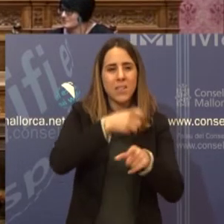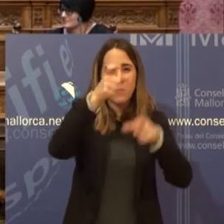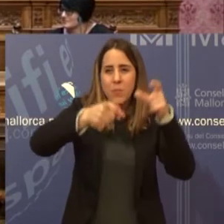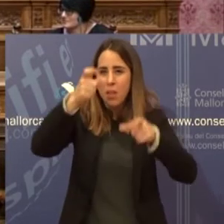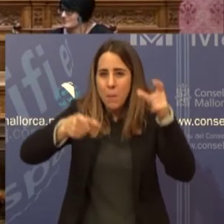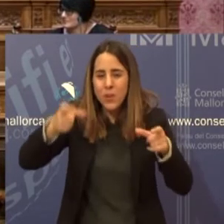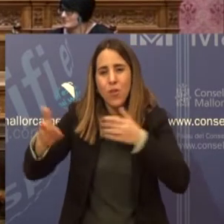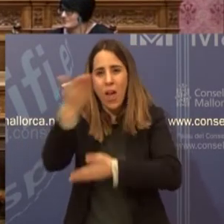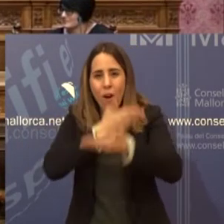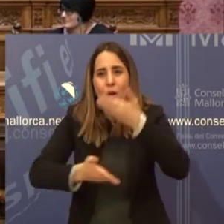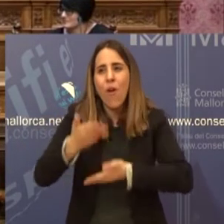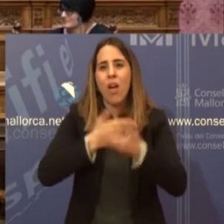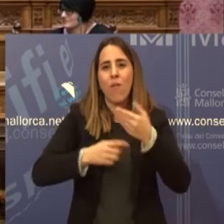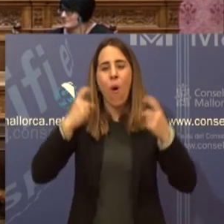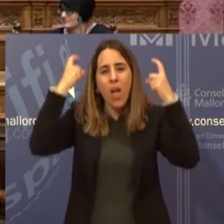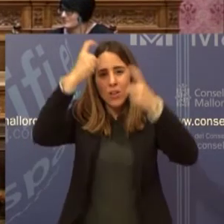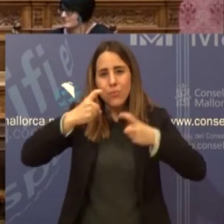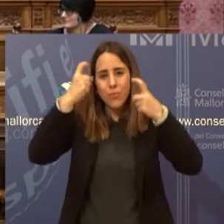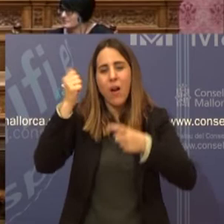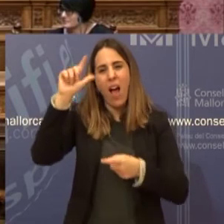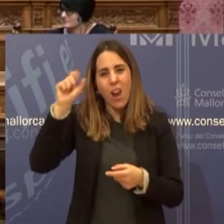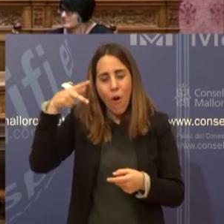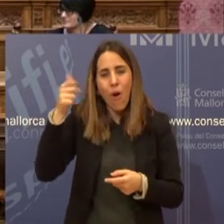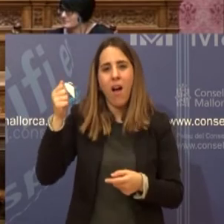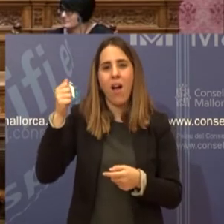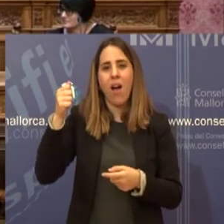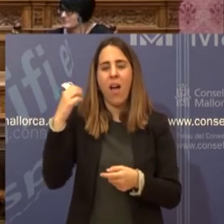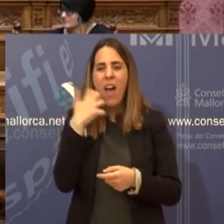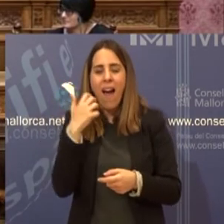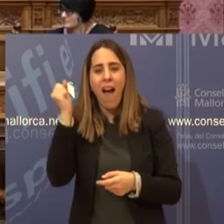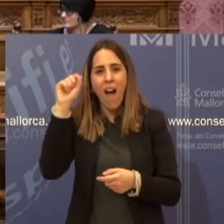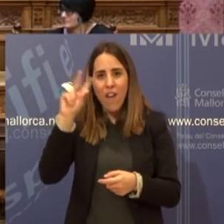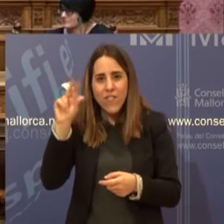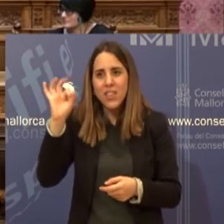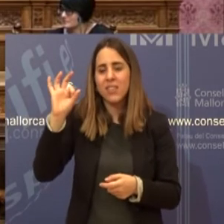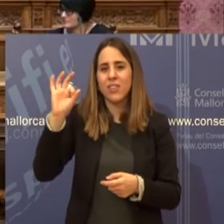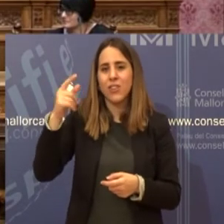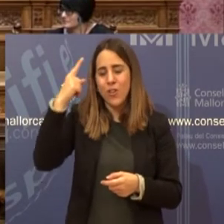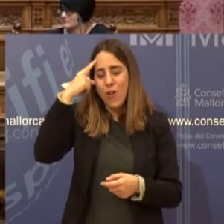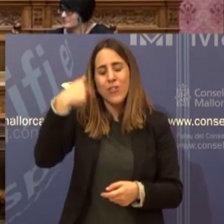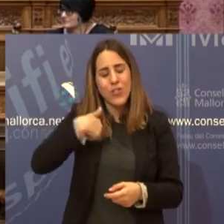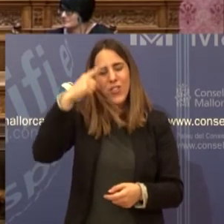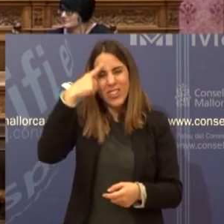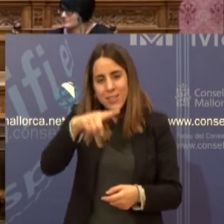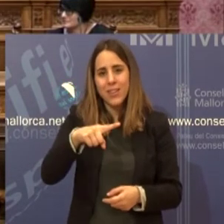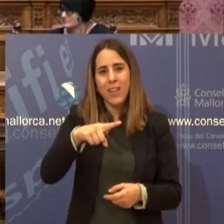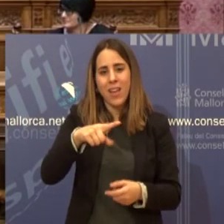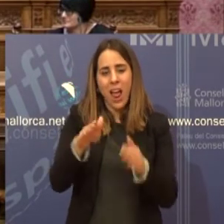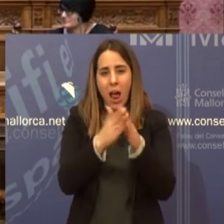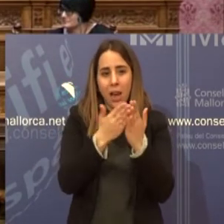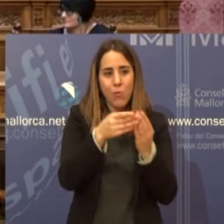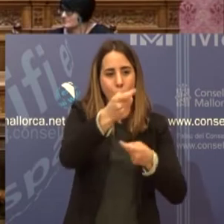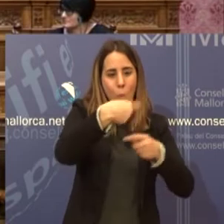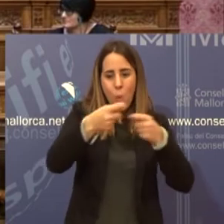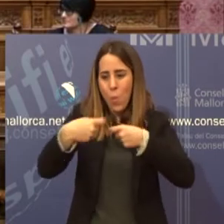tant d'Aloha com de Rara Avis Solidari, perquè estem segurs que amb aquest llibre en la